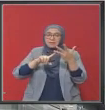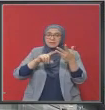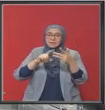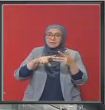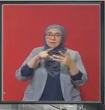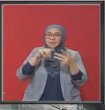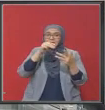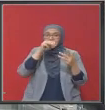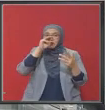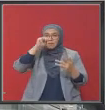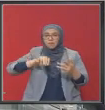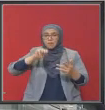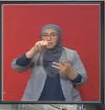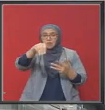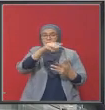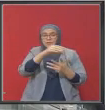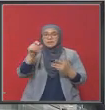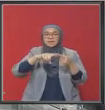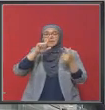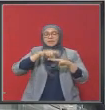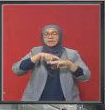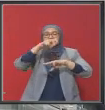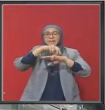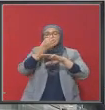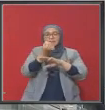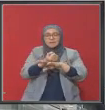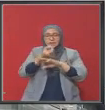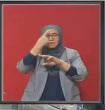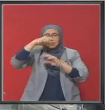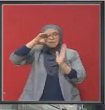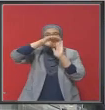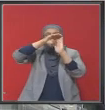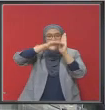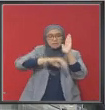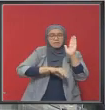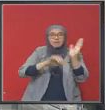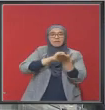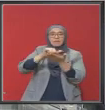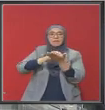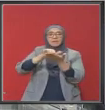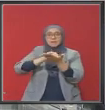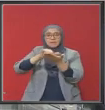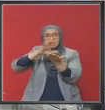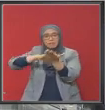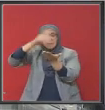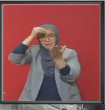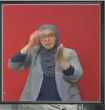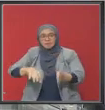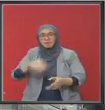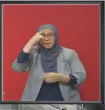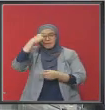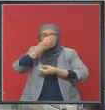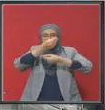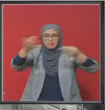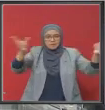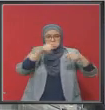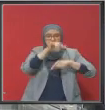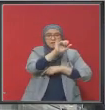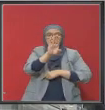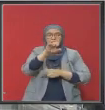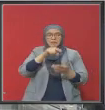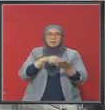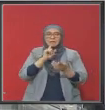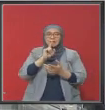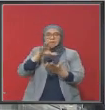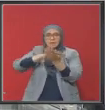batu berkenaan dengan pengurangan yuran pengajian Plaza untuk makluman hal yang rumit secara amnya pelajari